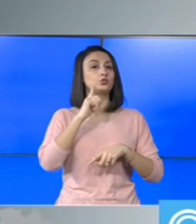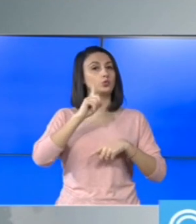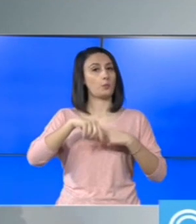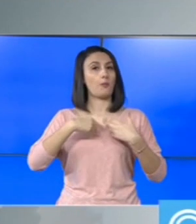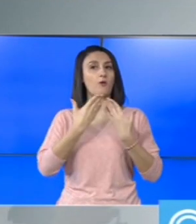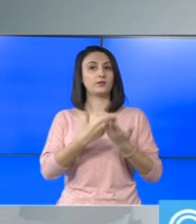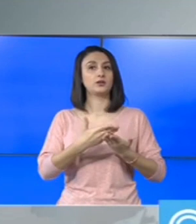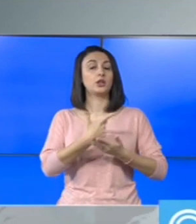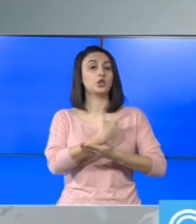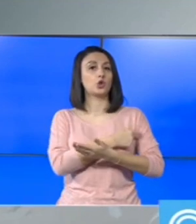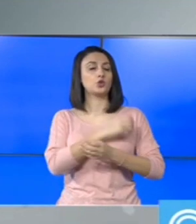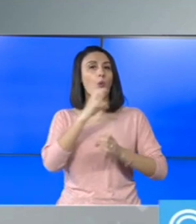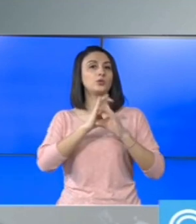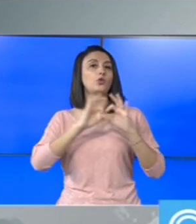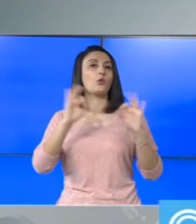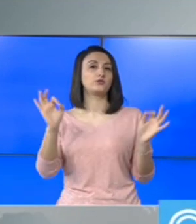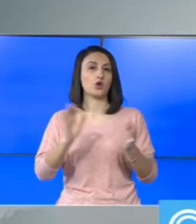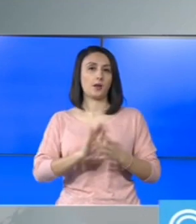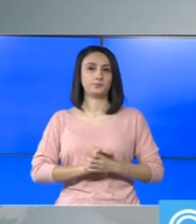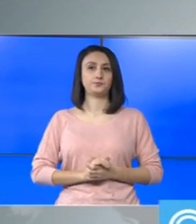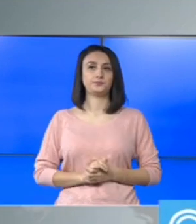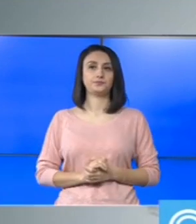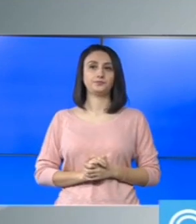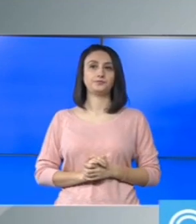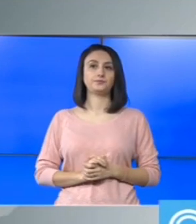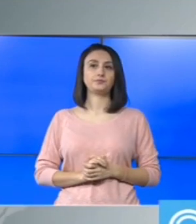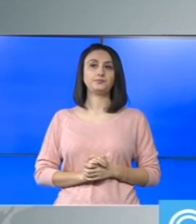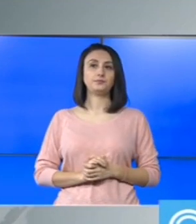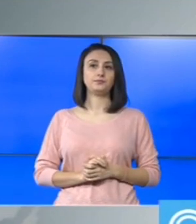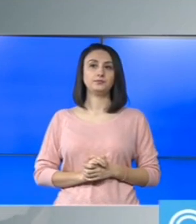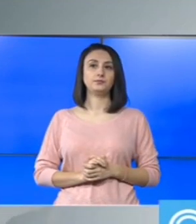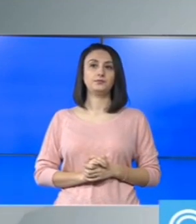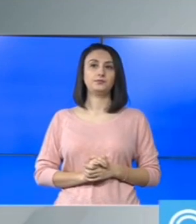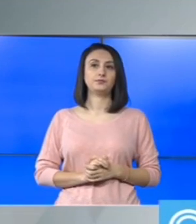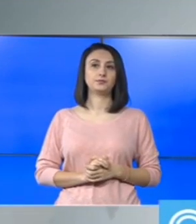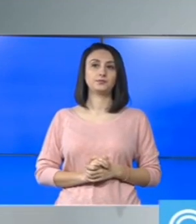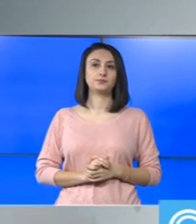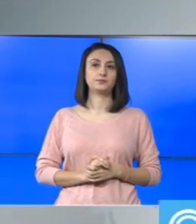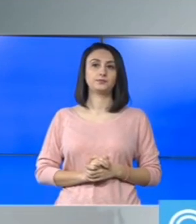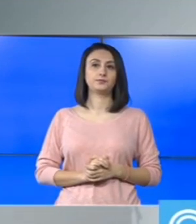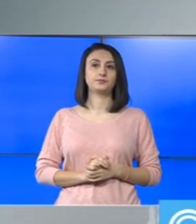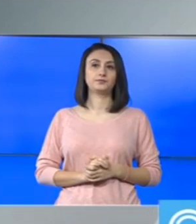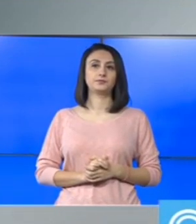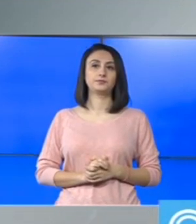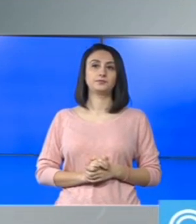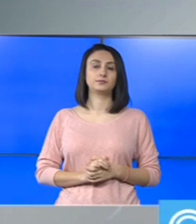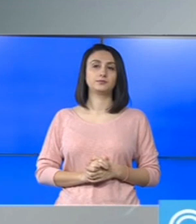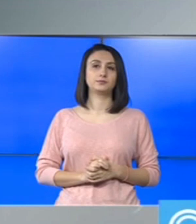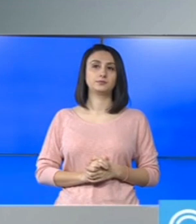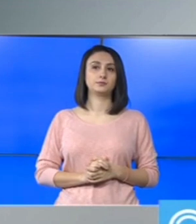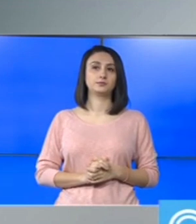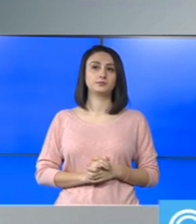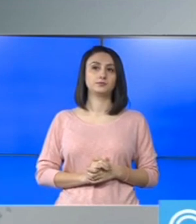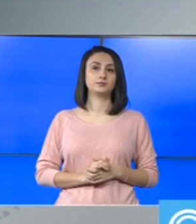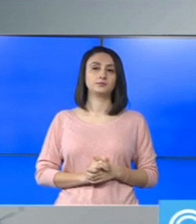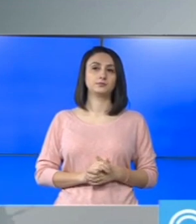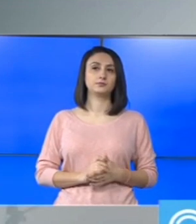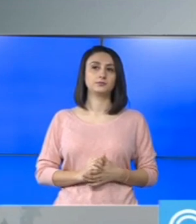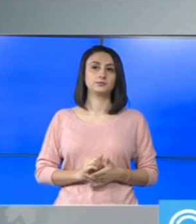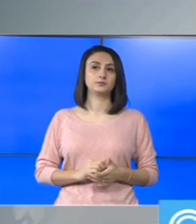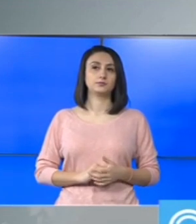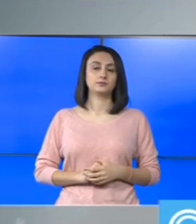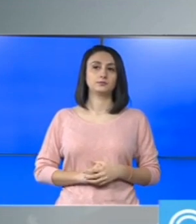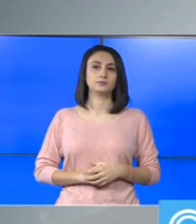administrarea dozei de vaccin conform procedurii bărbatul a rămas în spațiul de supraveghere postvaccinale timp de 15 minute fără a prezenta